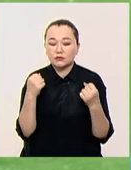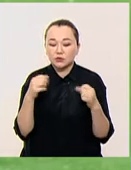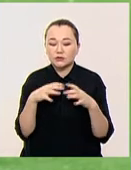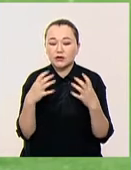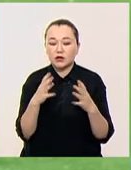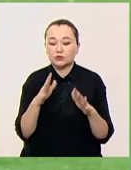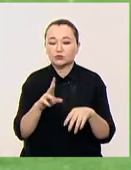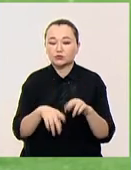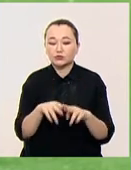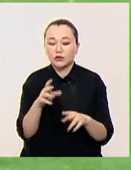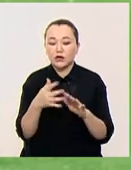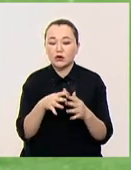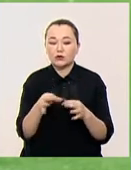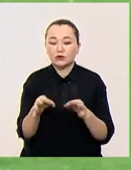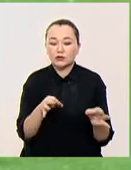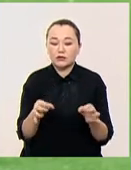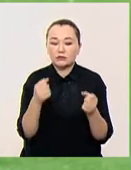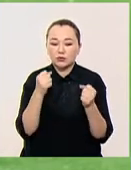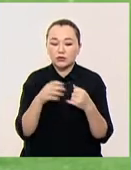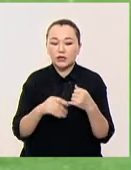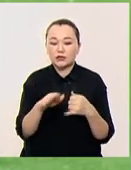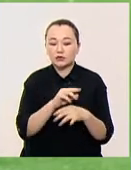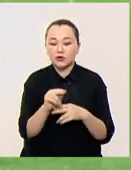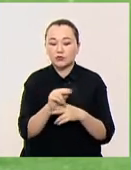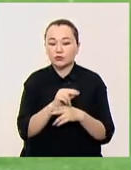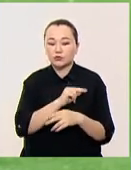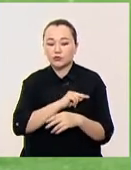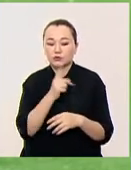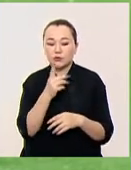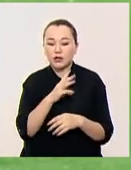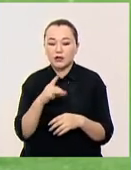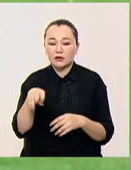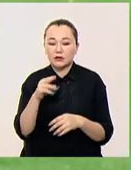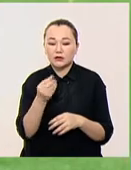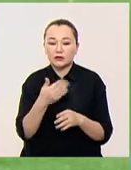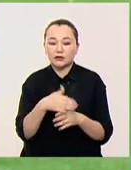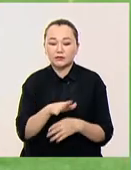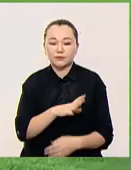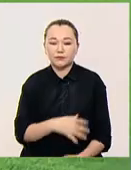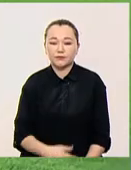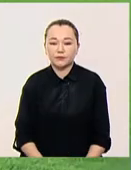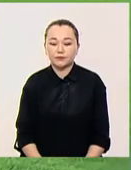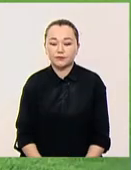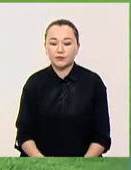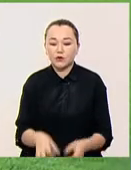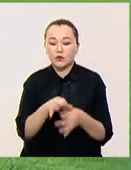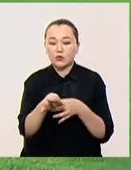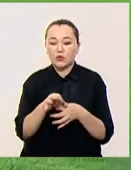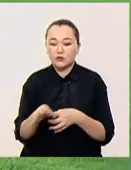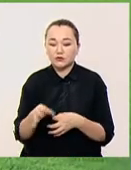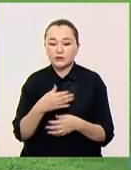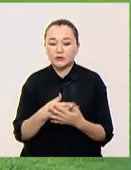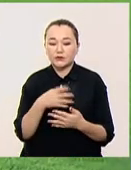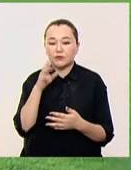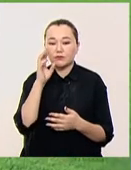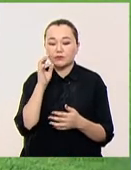көтереді. Ауылдар мен елді мекендерде спорт алаңдарын жөндеу жұмысына 1 миллиардтан астам қаражат жұмсадық. Облыста бізде